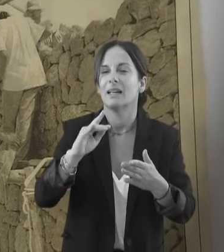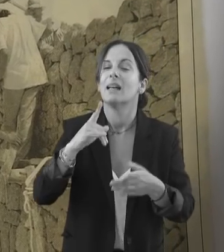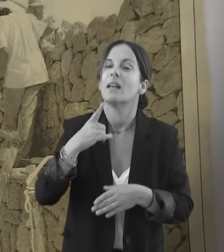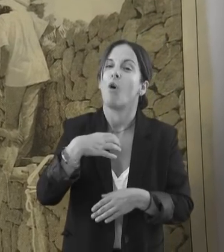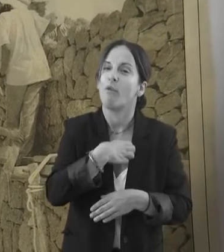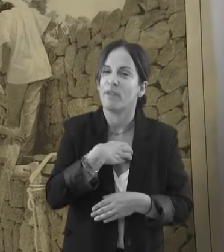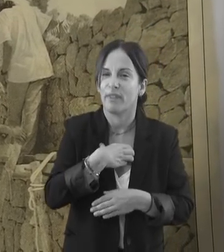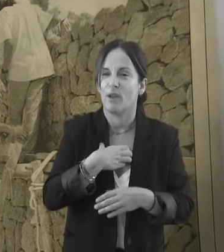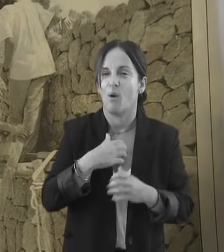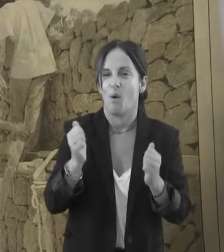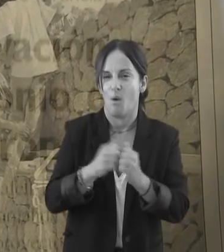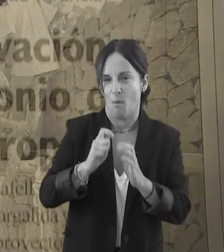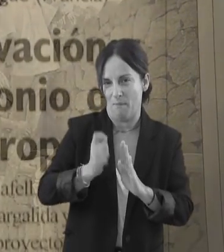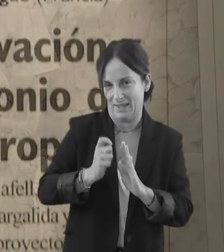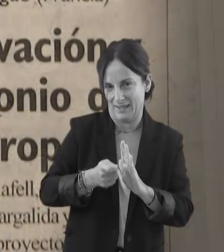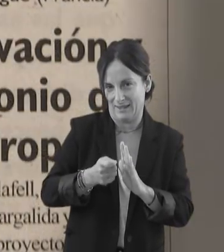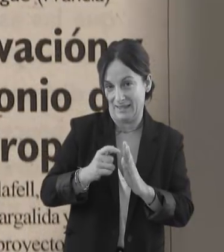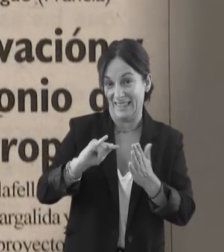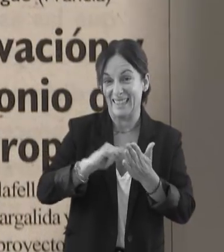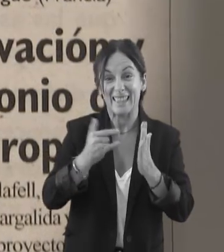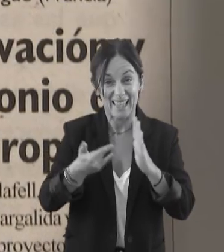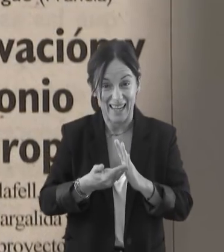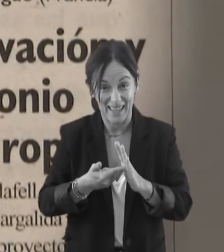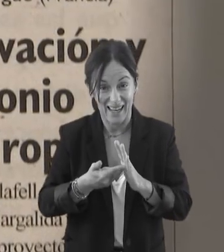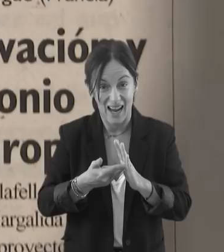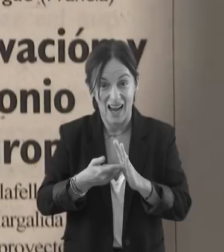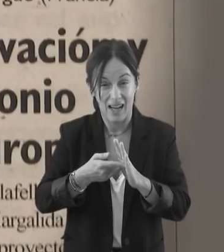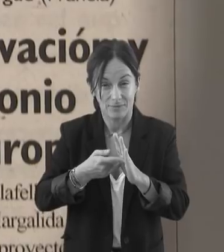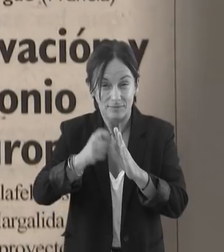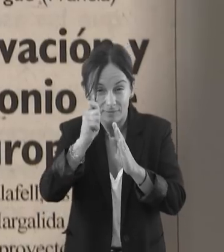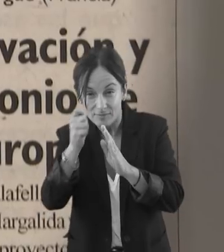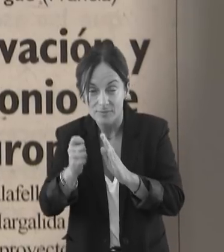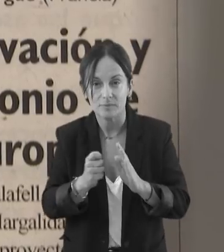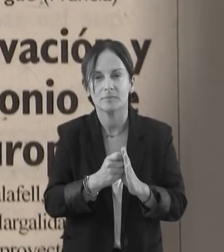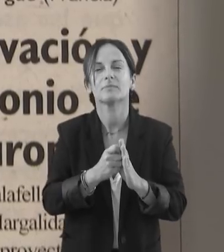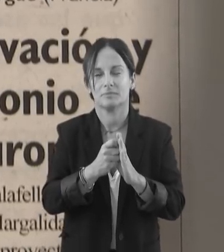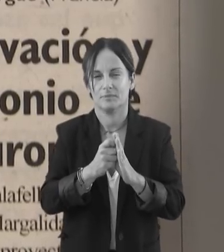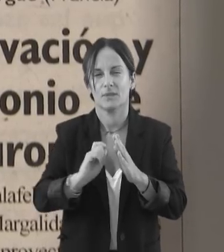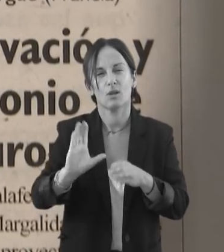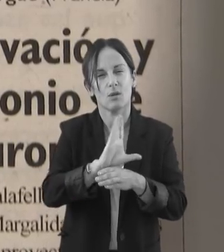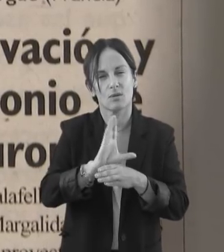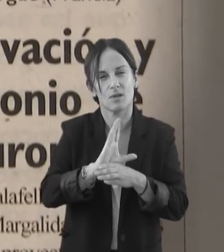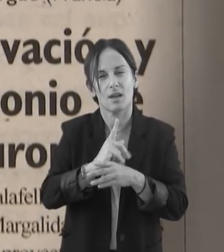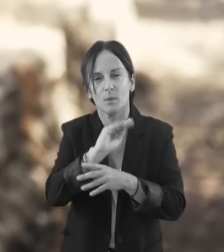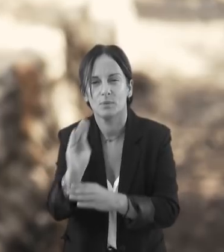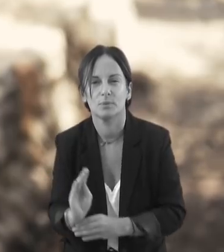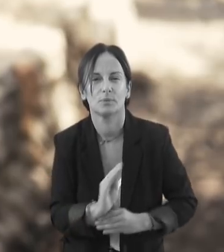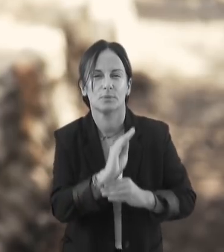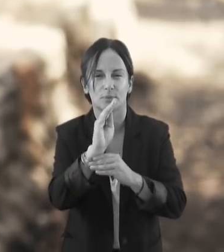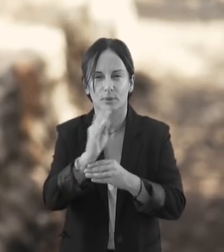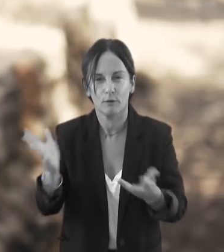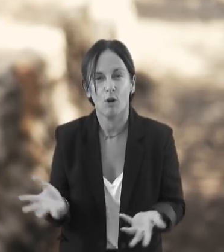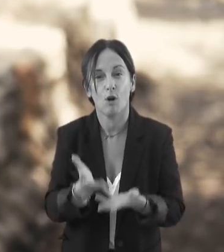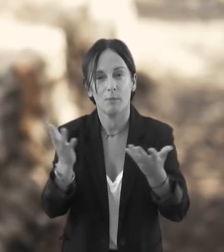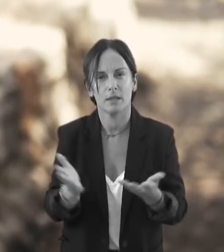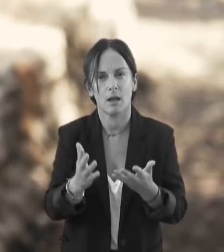de pedra en sec bé d'interès cultural a instàncies del Consell de Mallorca. Són 30 anys de feina, de